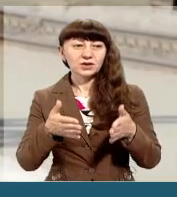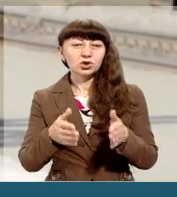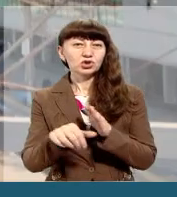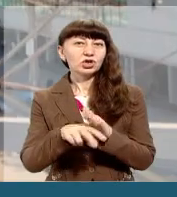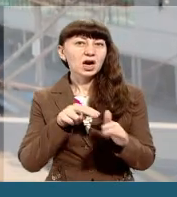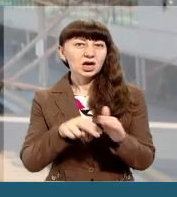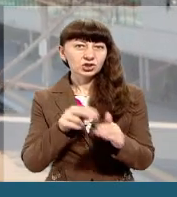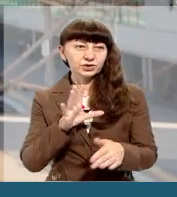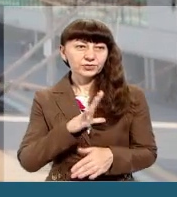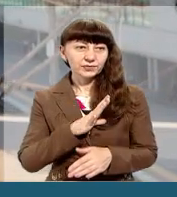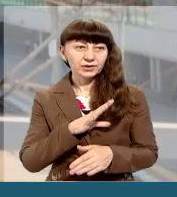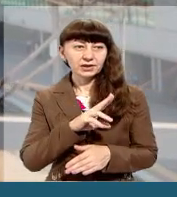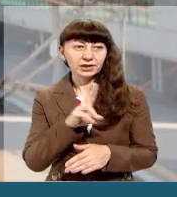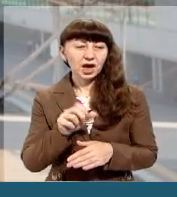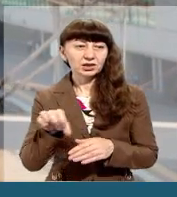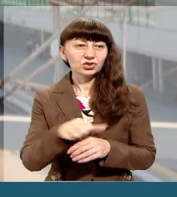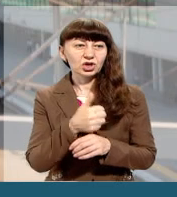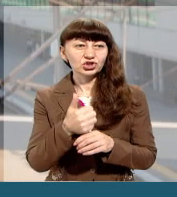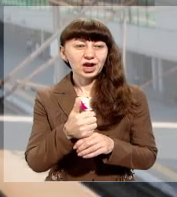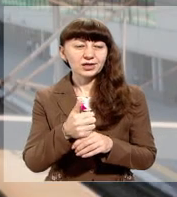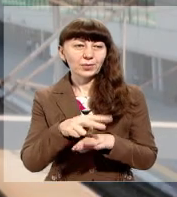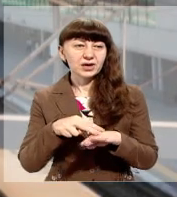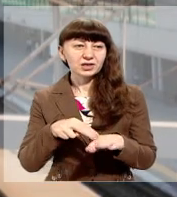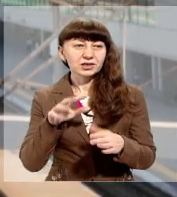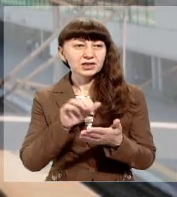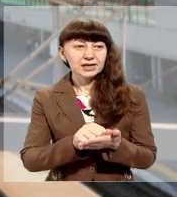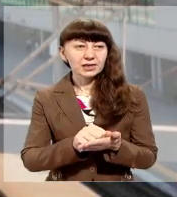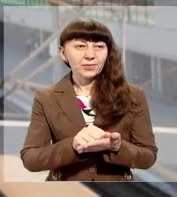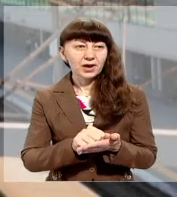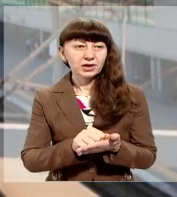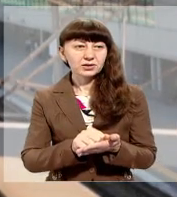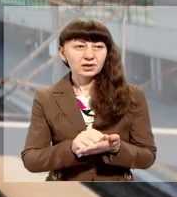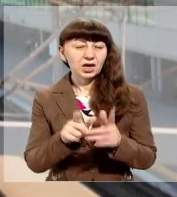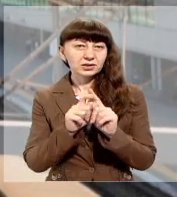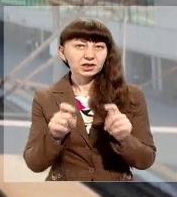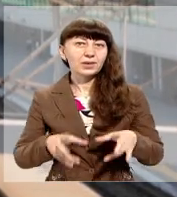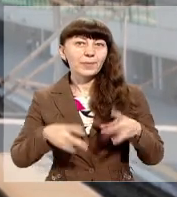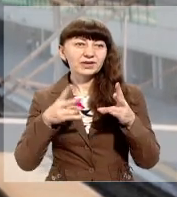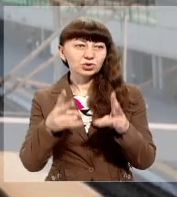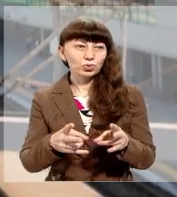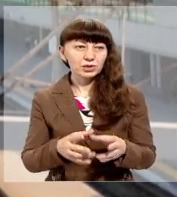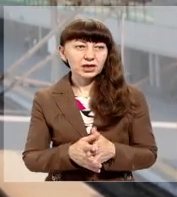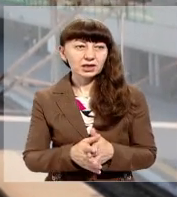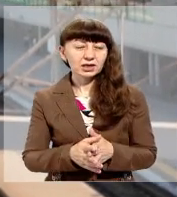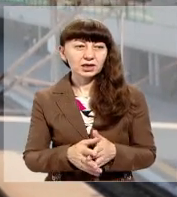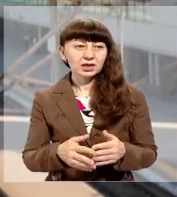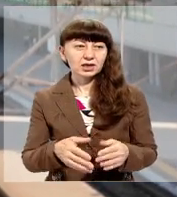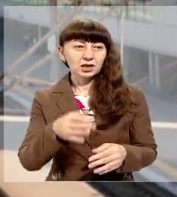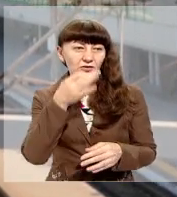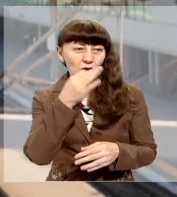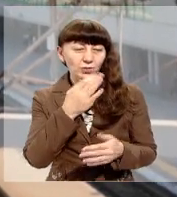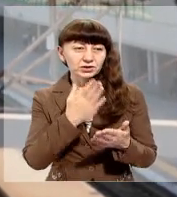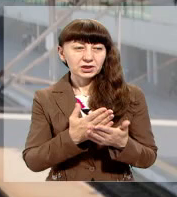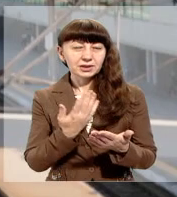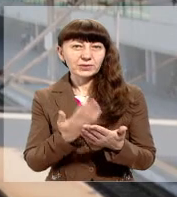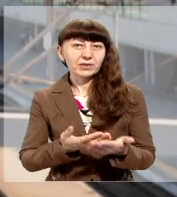кражи. Я, как начальник отделения криминальной полиции, занимаюсь непосредственно раскрытием преступлений. На нашем опыте расскажу один